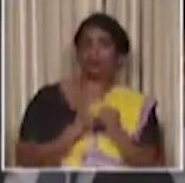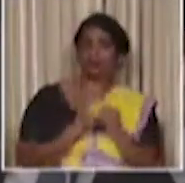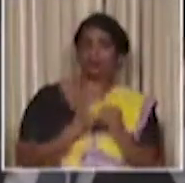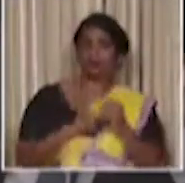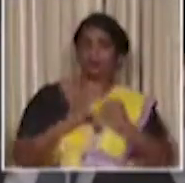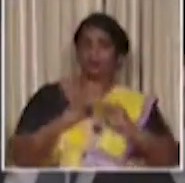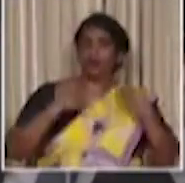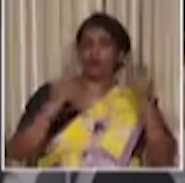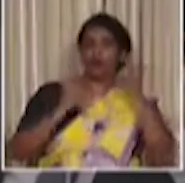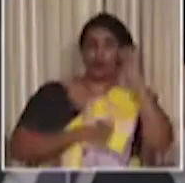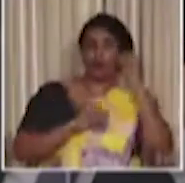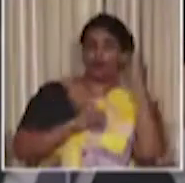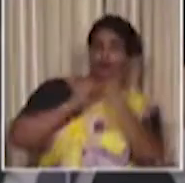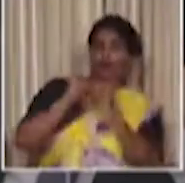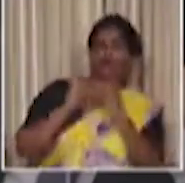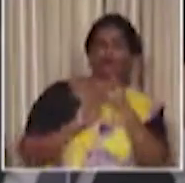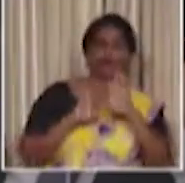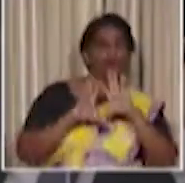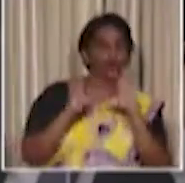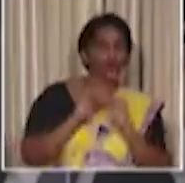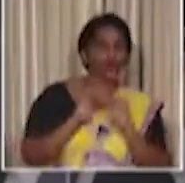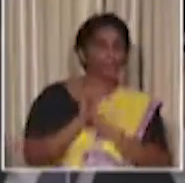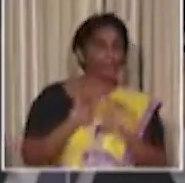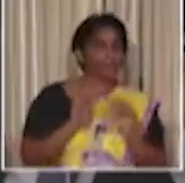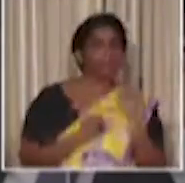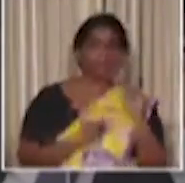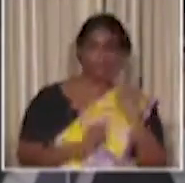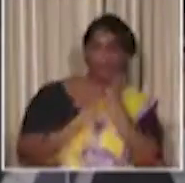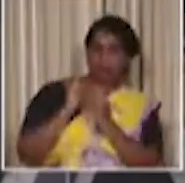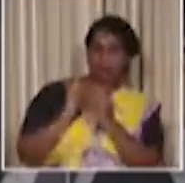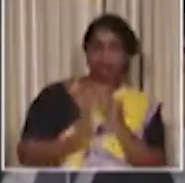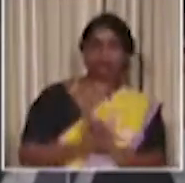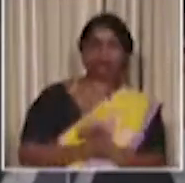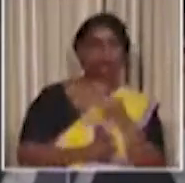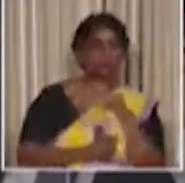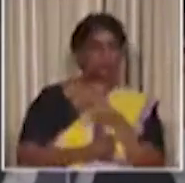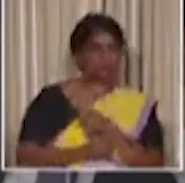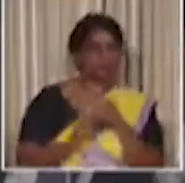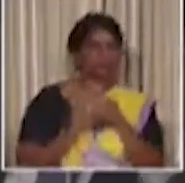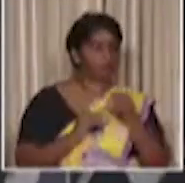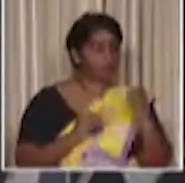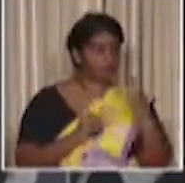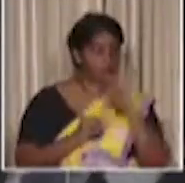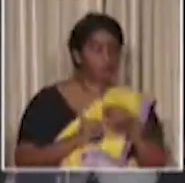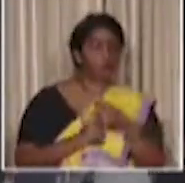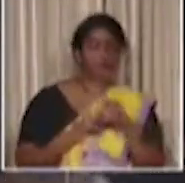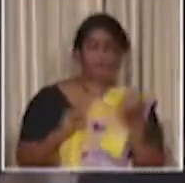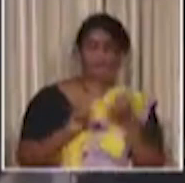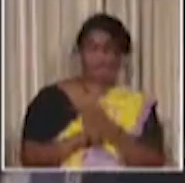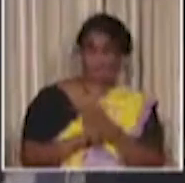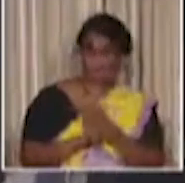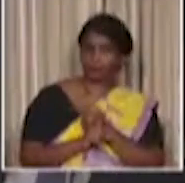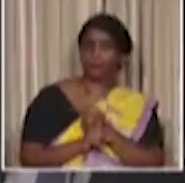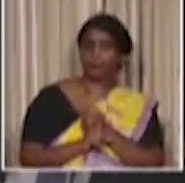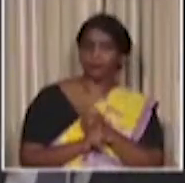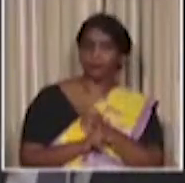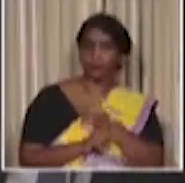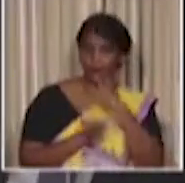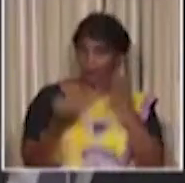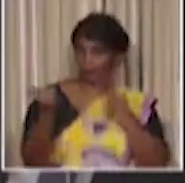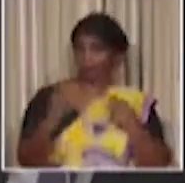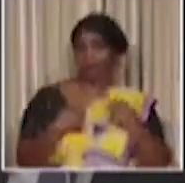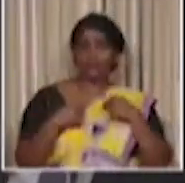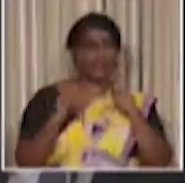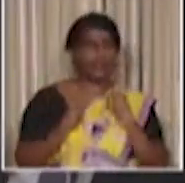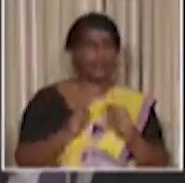ප්‍රසිද්ධ ජනතාව පොදුවේ ජනවාද්‍ය විවේචකය මෙම ඇති කරන්න උත්සාහ දරපු බලවේග අහනව අපෙන්